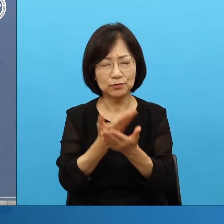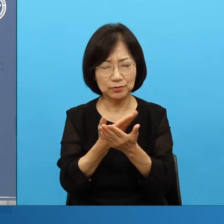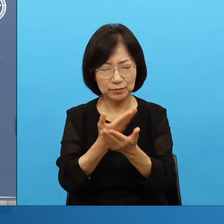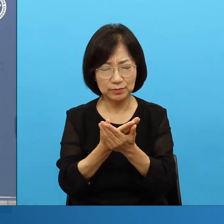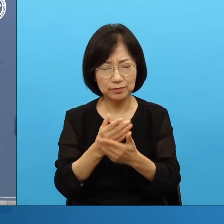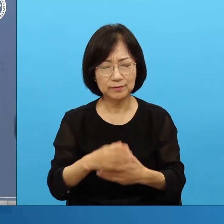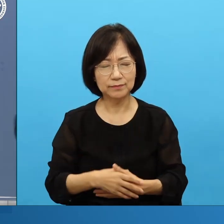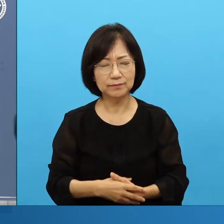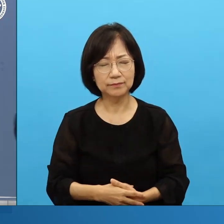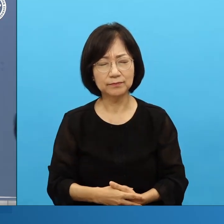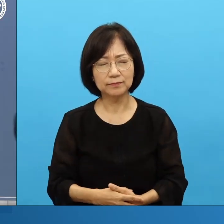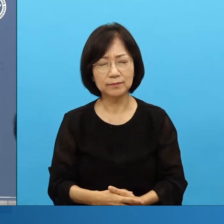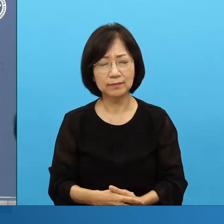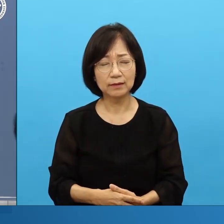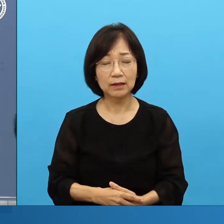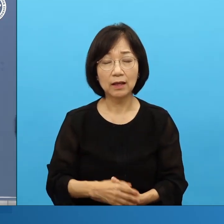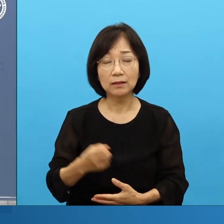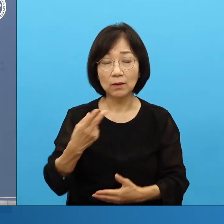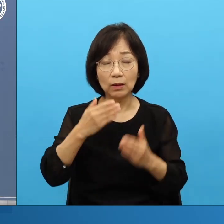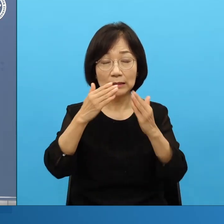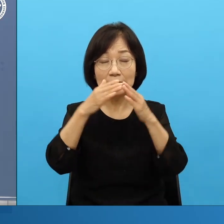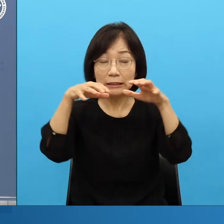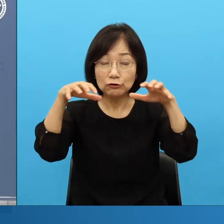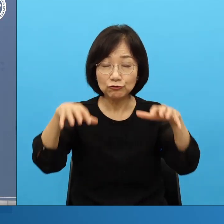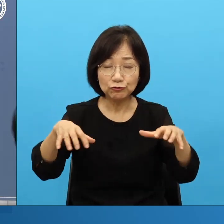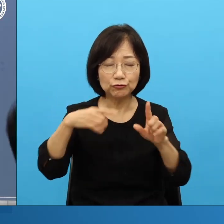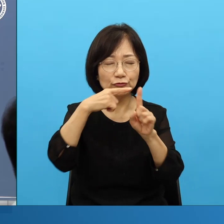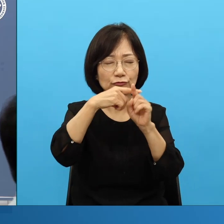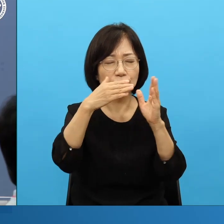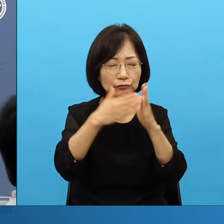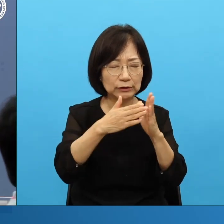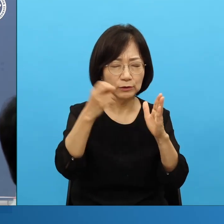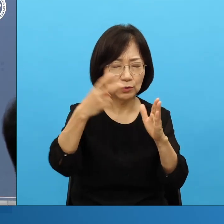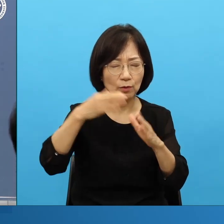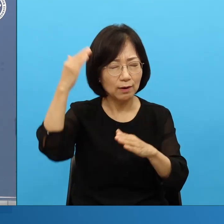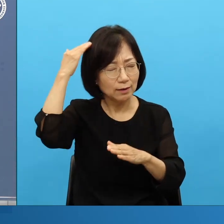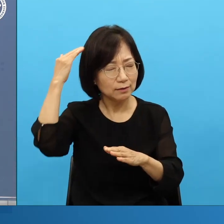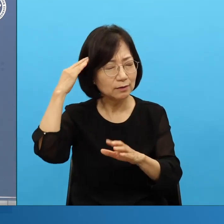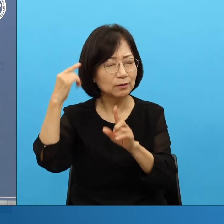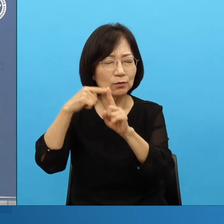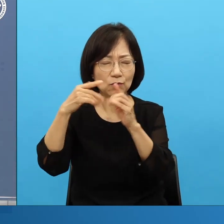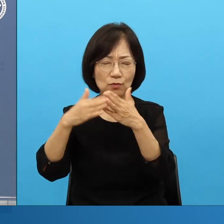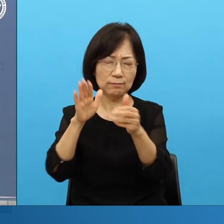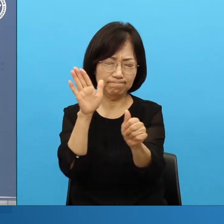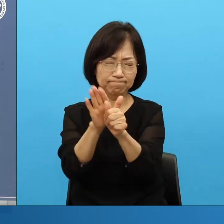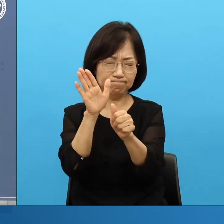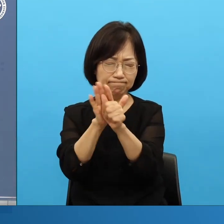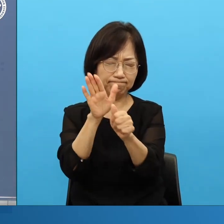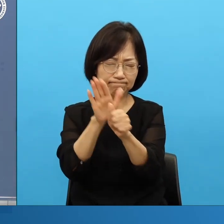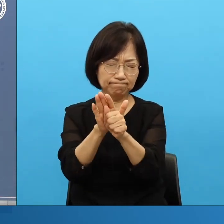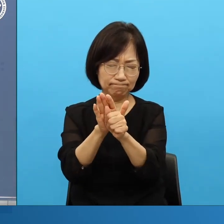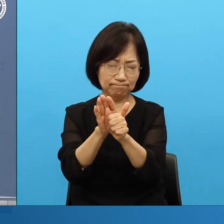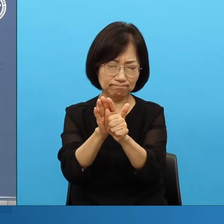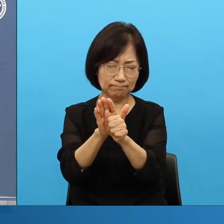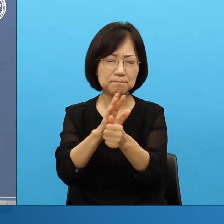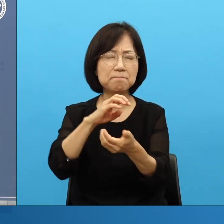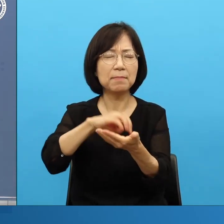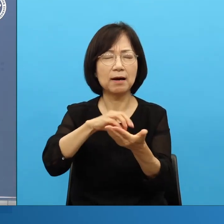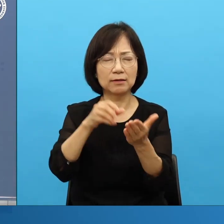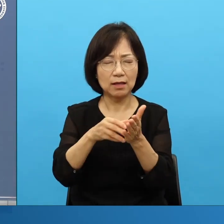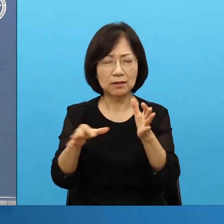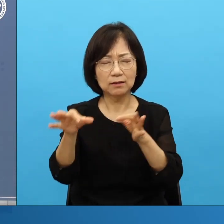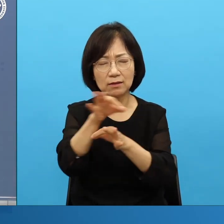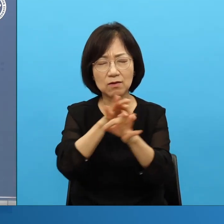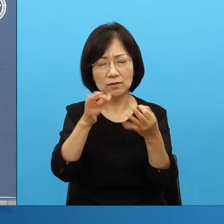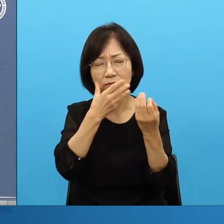back to their nations. 이웃 교회와 한국 교회 돕는 경제를 허락해 주옵소서. Allow us financial